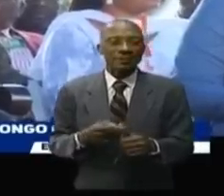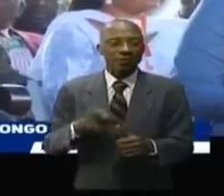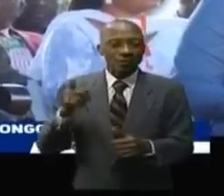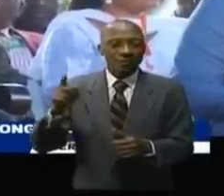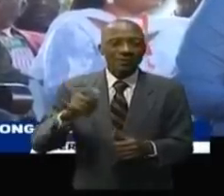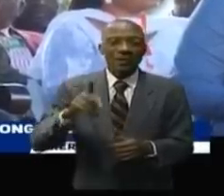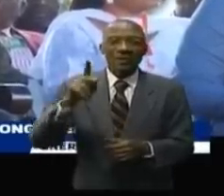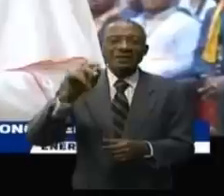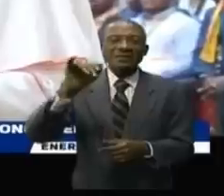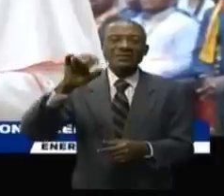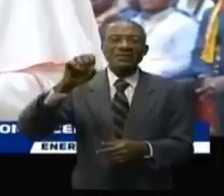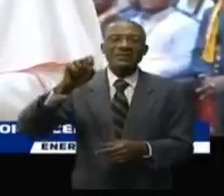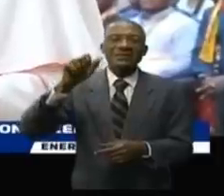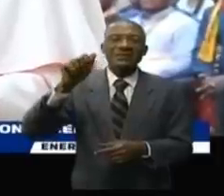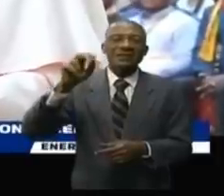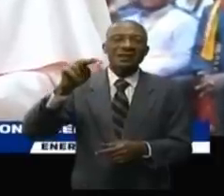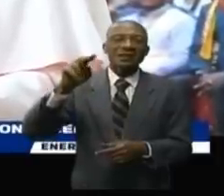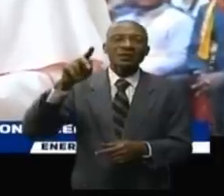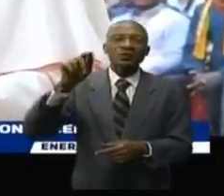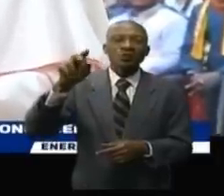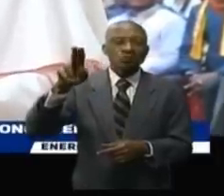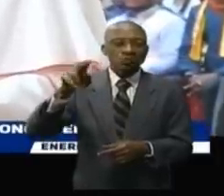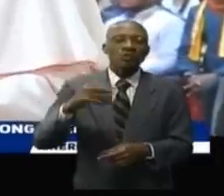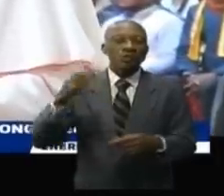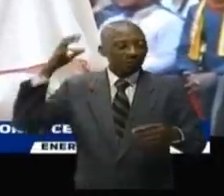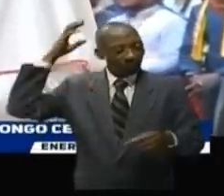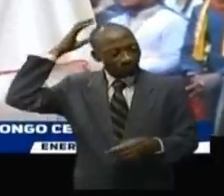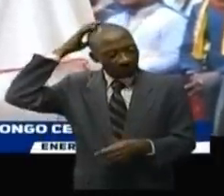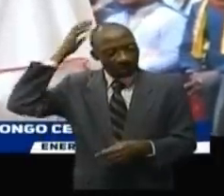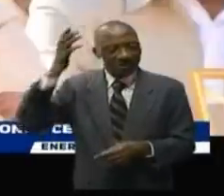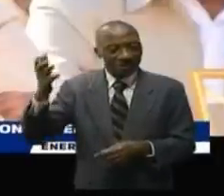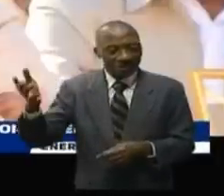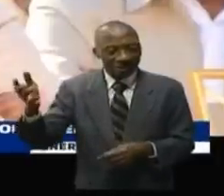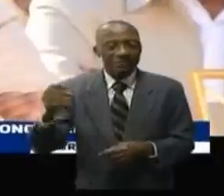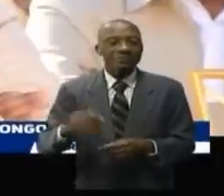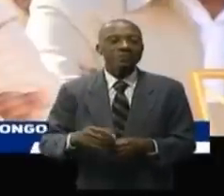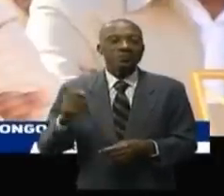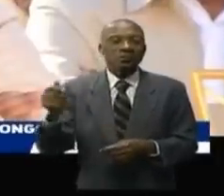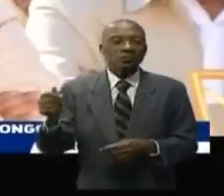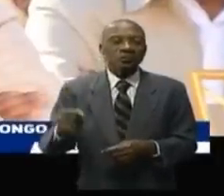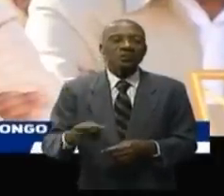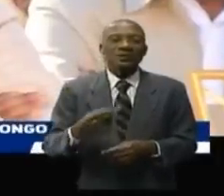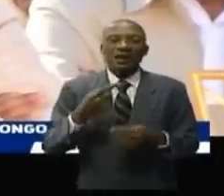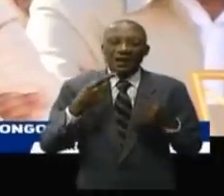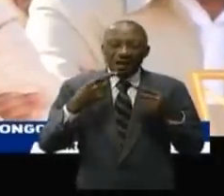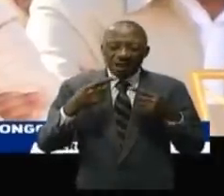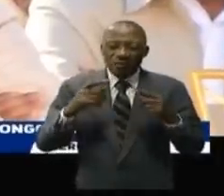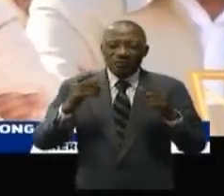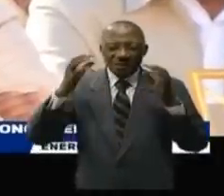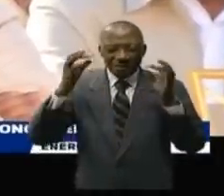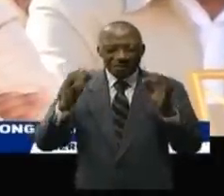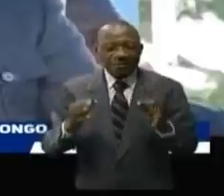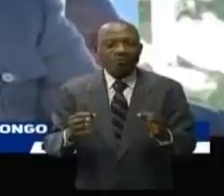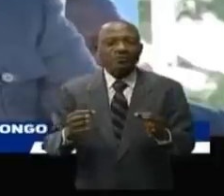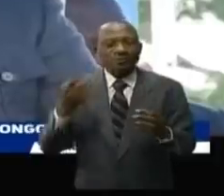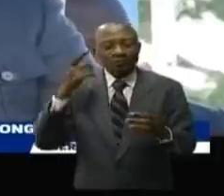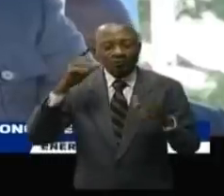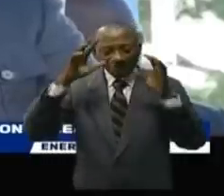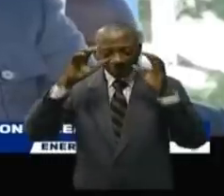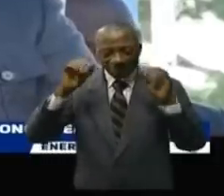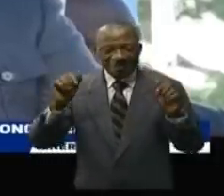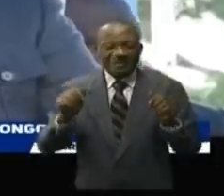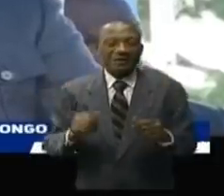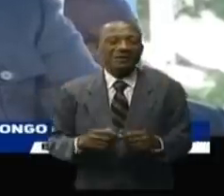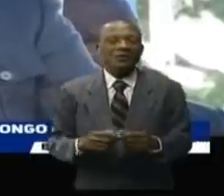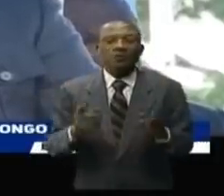de remerciement, Mgr Crispin Kimbeni a dit la détermination de l'Église catholique à soutenir la vision